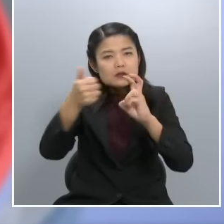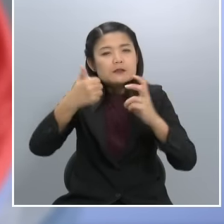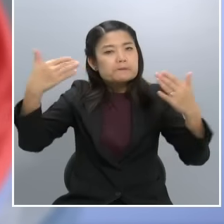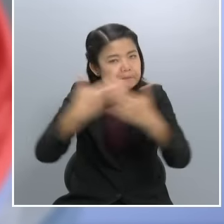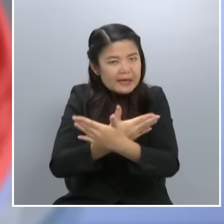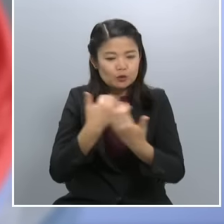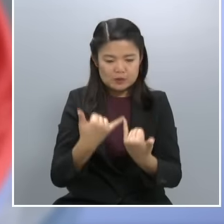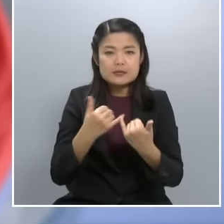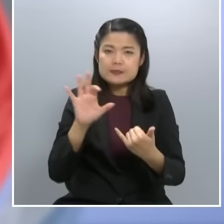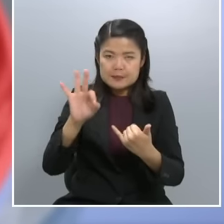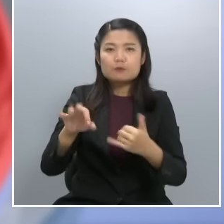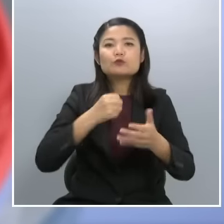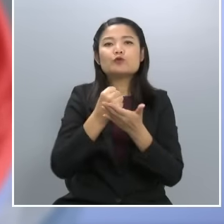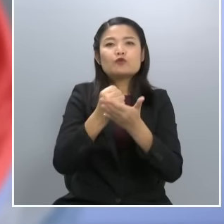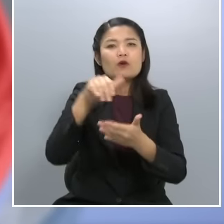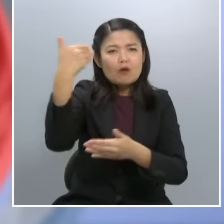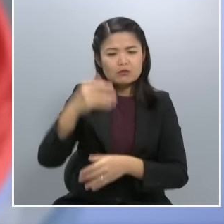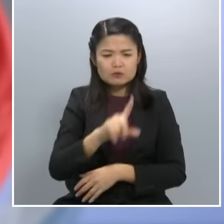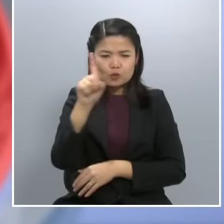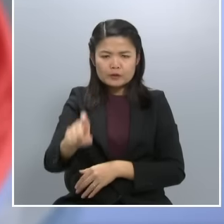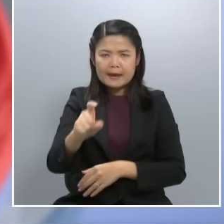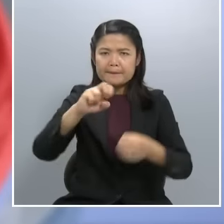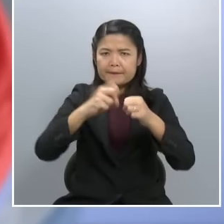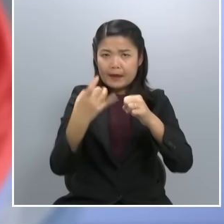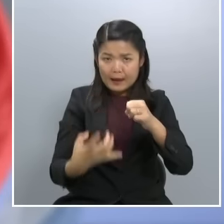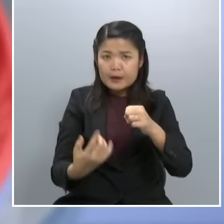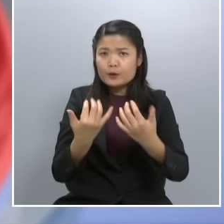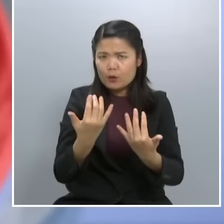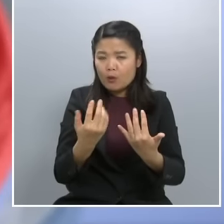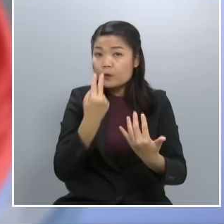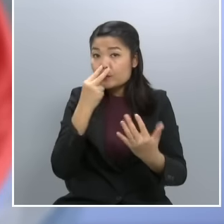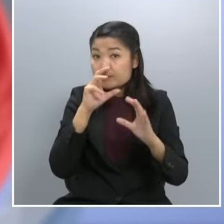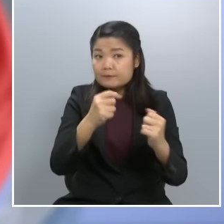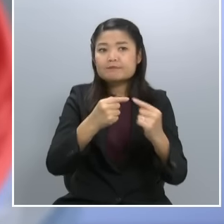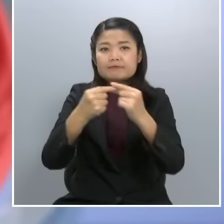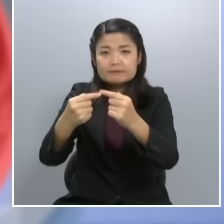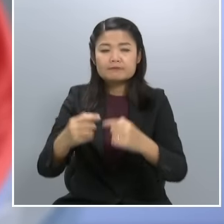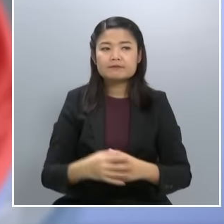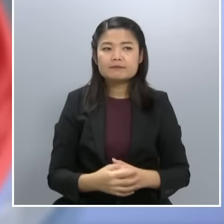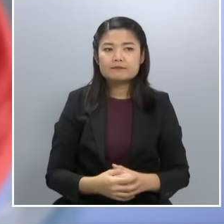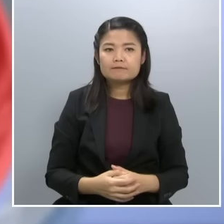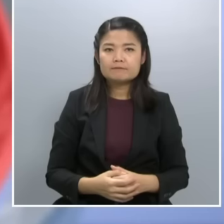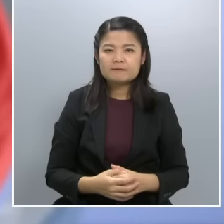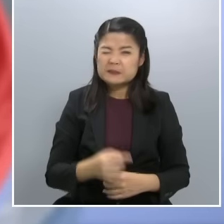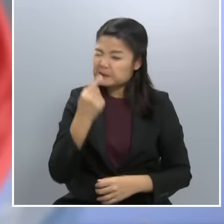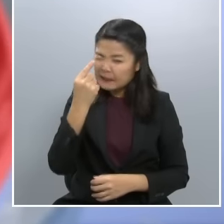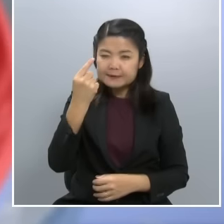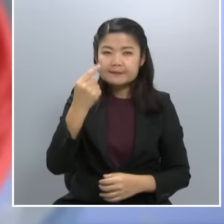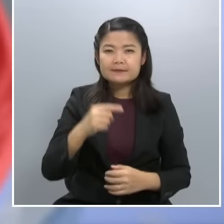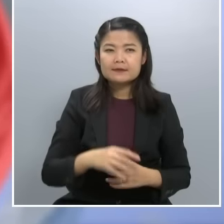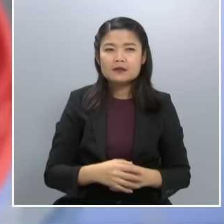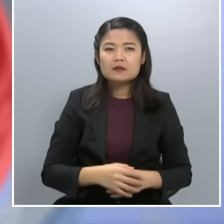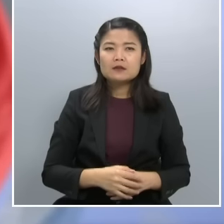ล่ะคุณผู้ชมครับคือผมก็สงสัยเหมือนกันว่ามันเกิดอะไรขึ้นเดี๋ยวไปตามดูเรื่องนี้ในโหนกระแสแล้วกันคุณผู้ชมครับแต่อีกหนึ่งครับคุณผู้ชมครับที่เป็นความ